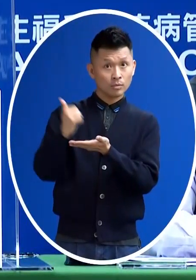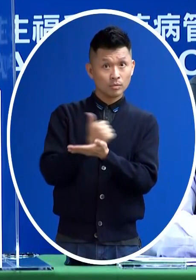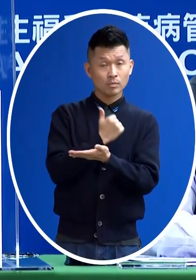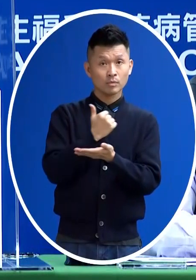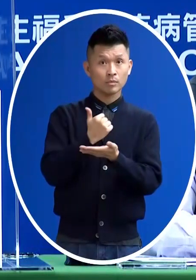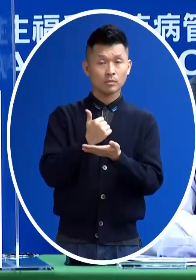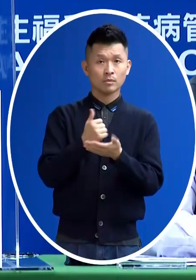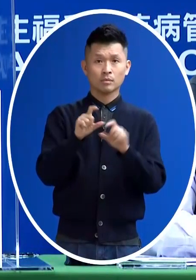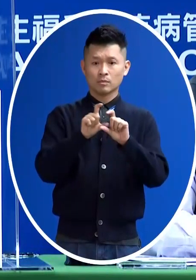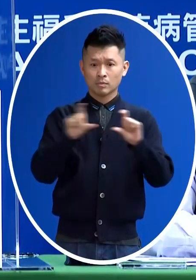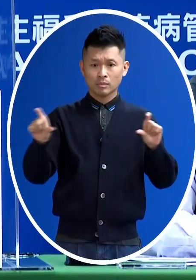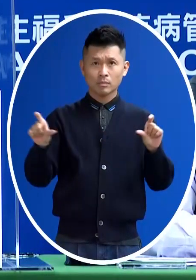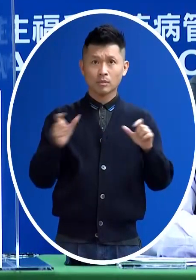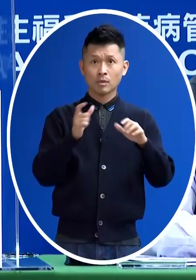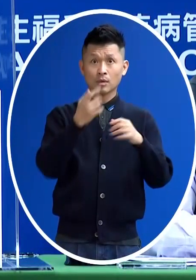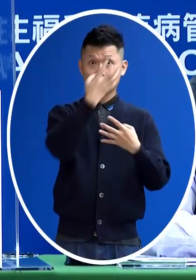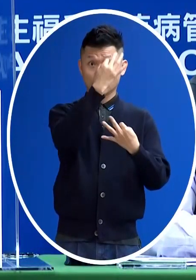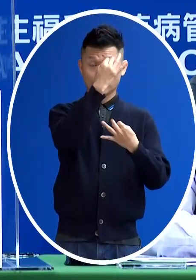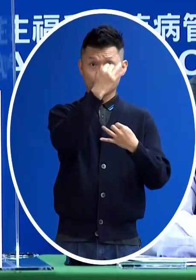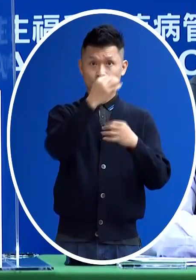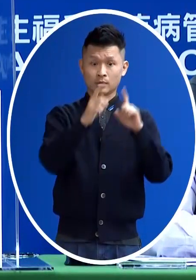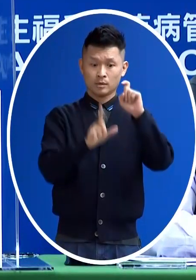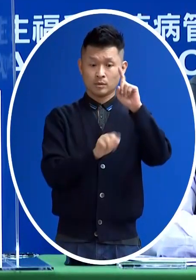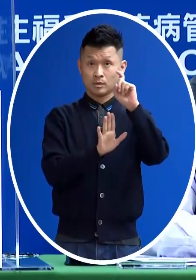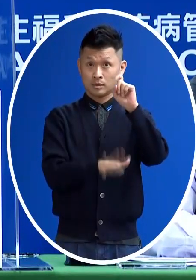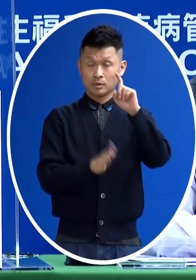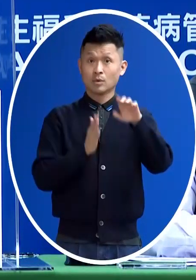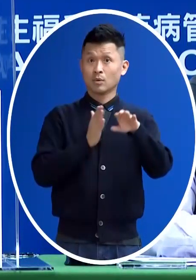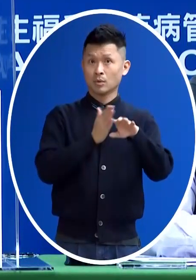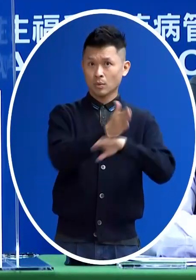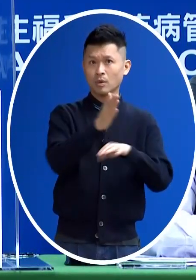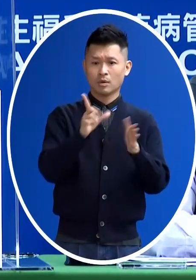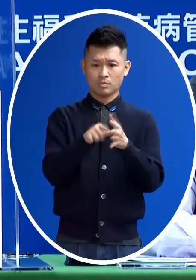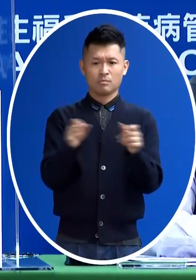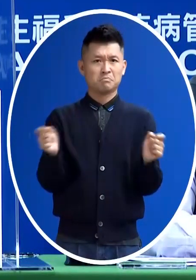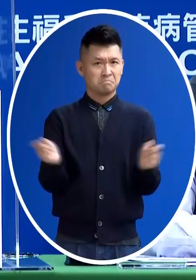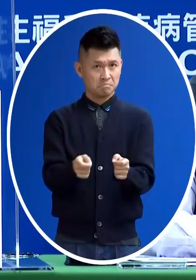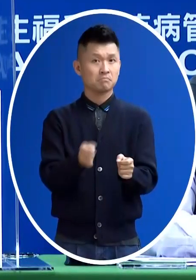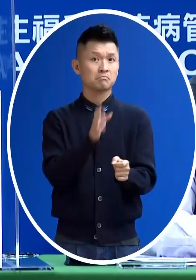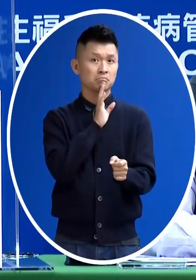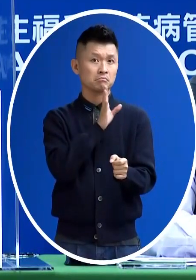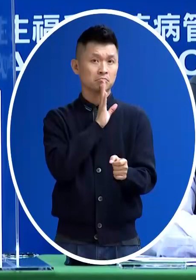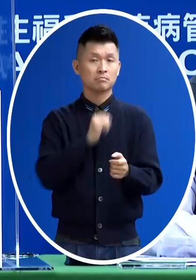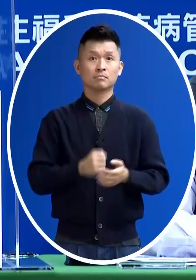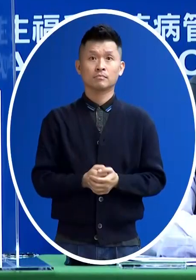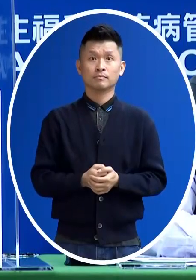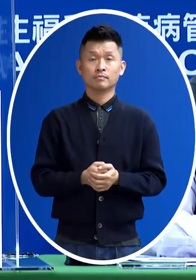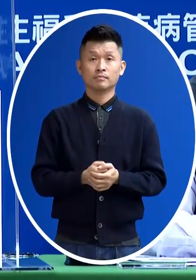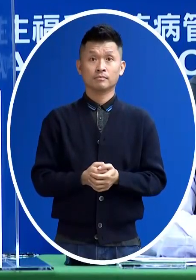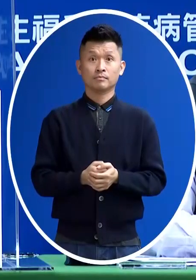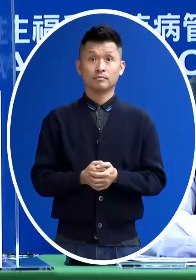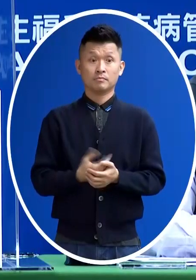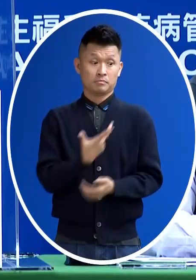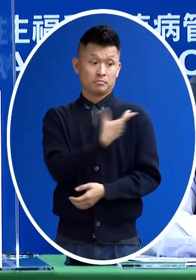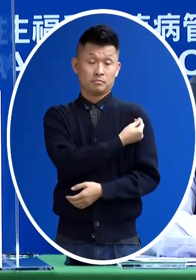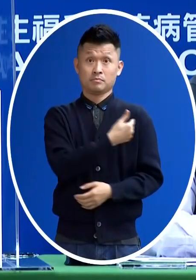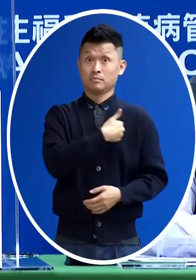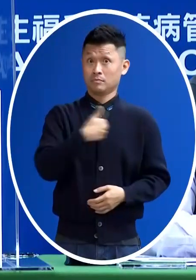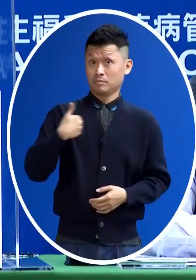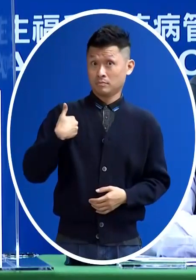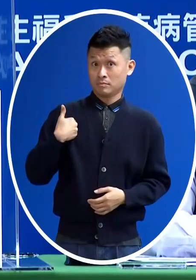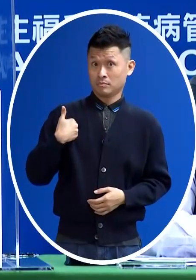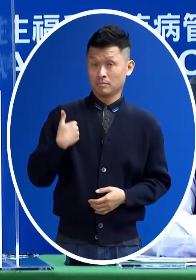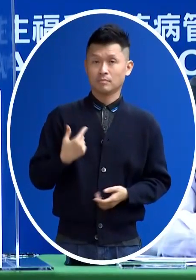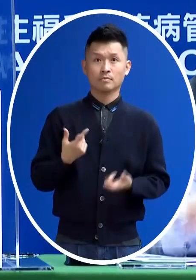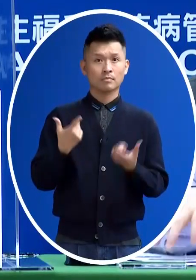底，哦，那这个哈就是那个有效的时间很短哈。那这个有效时间事实上哈，我们本来他